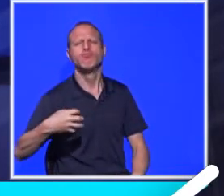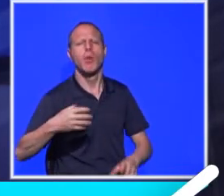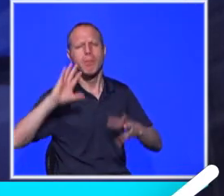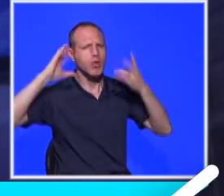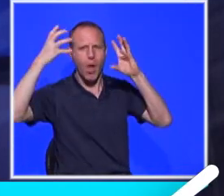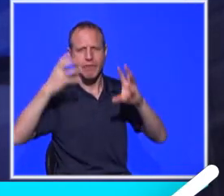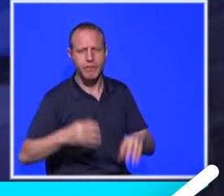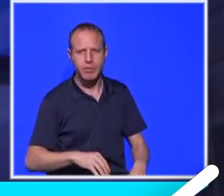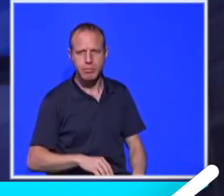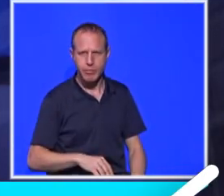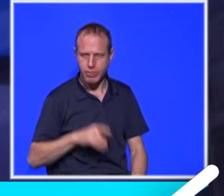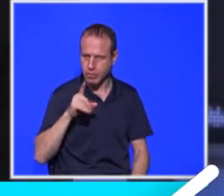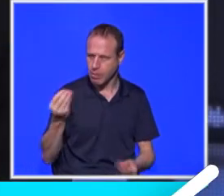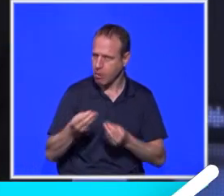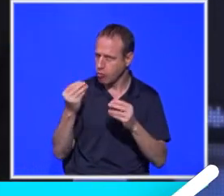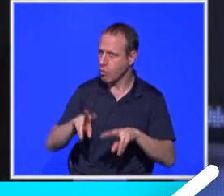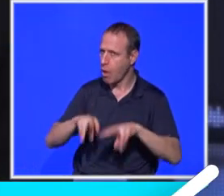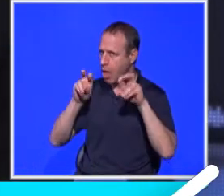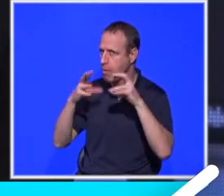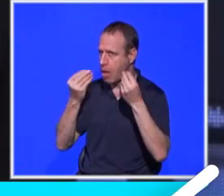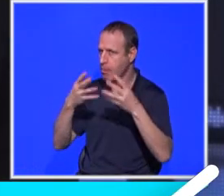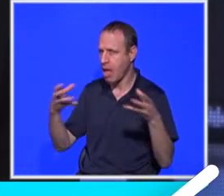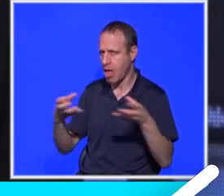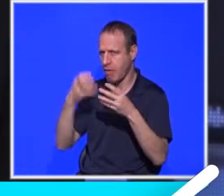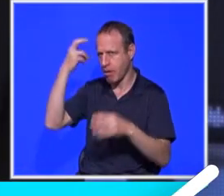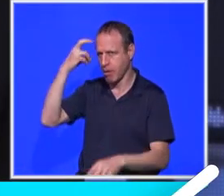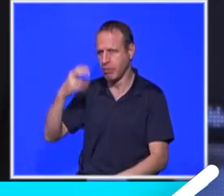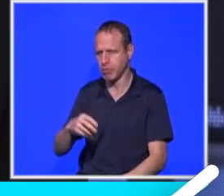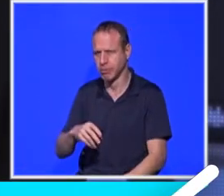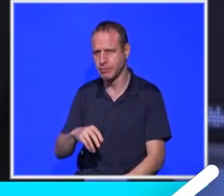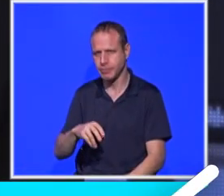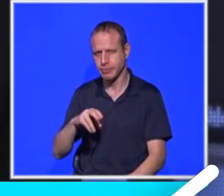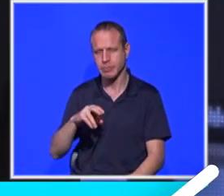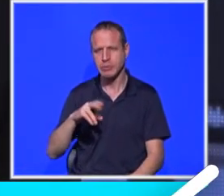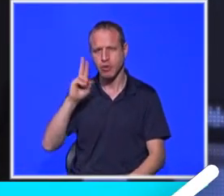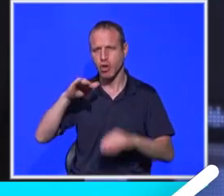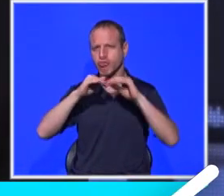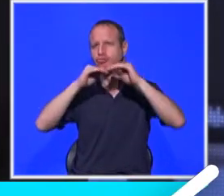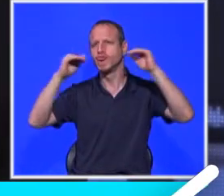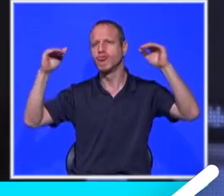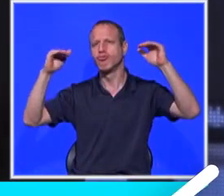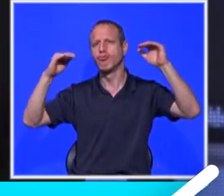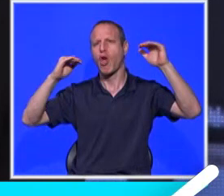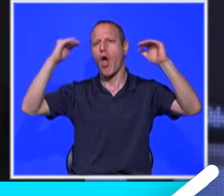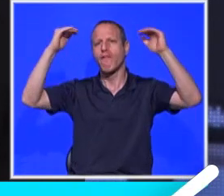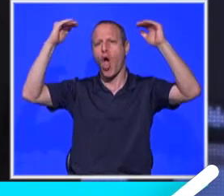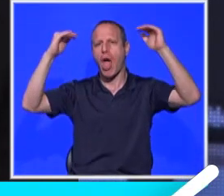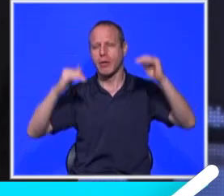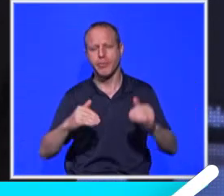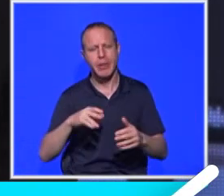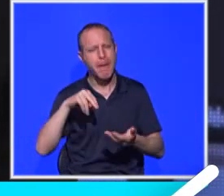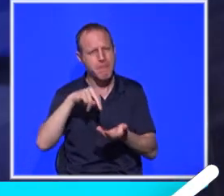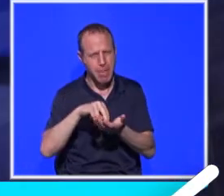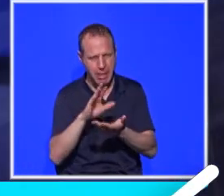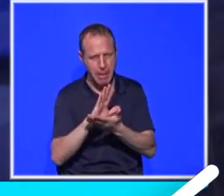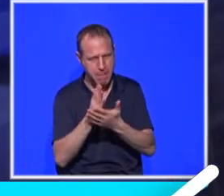אז צריך... שדרך אגב, זה משהו שקיים הרבה בחברה הערבית. זאת אומרת, יש את השכבה המאוד גבוהה הזאת. מעמד הביניים הוא